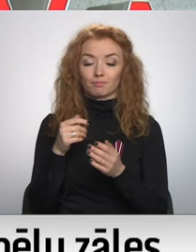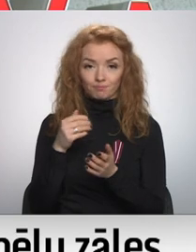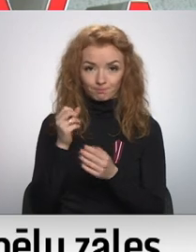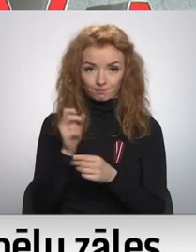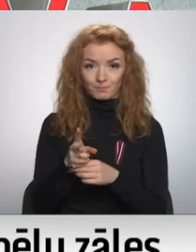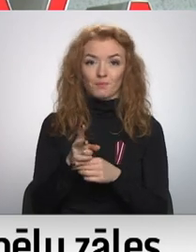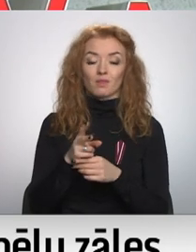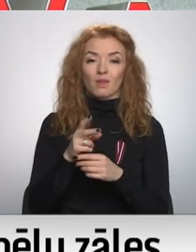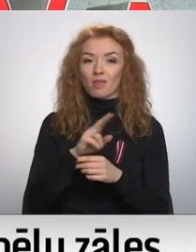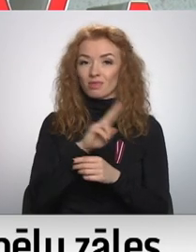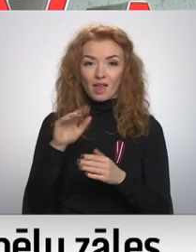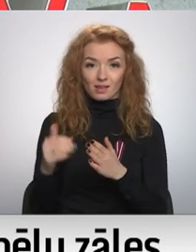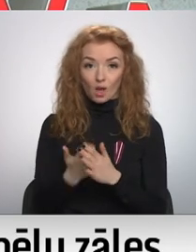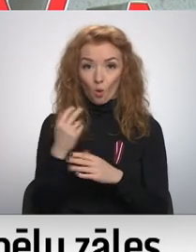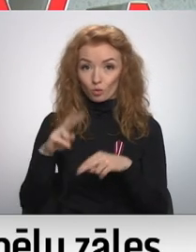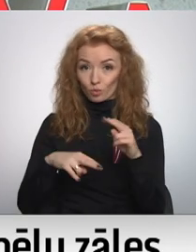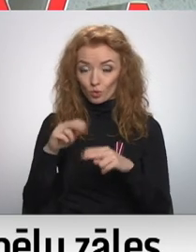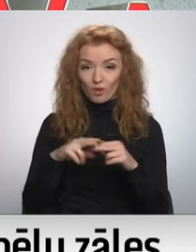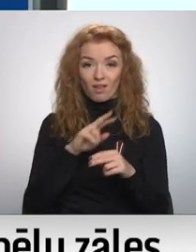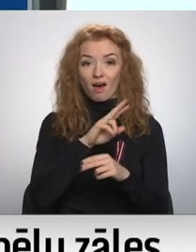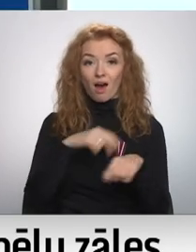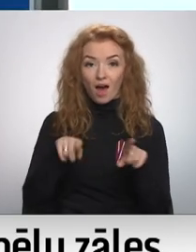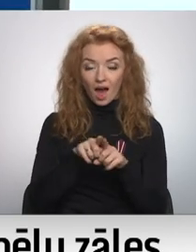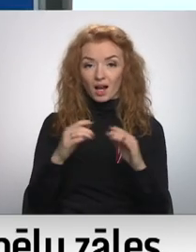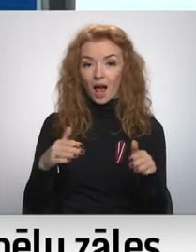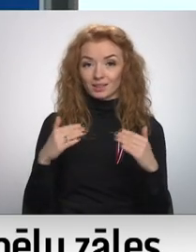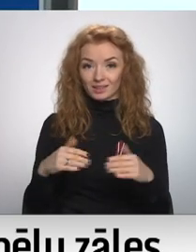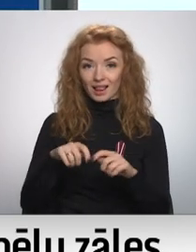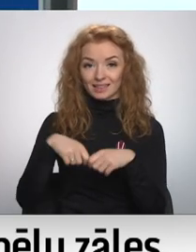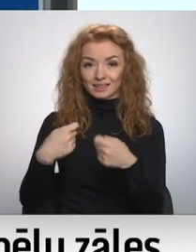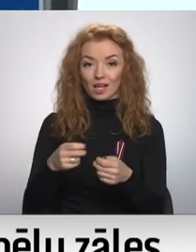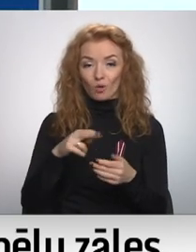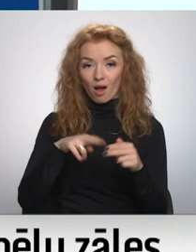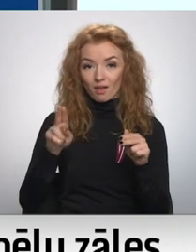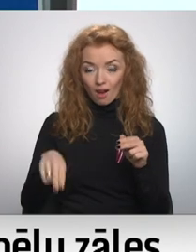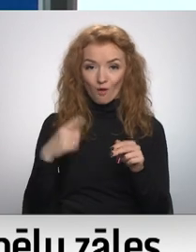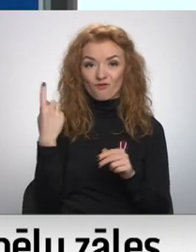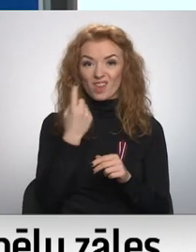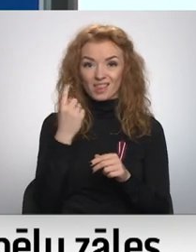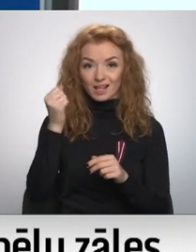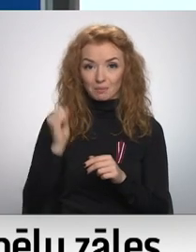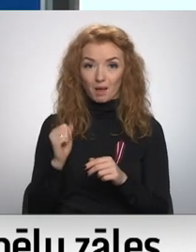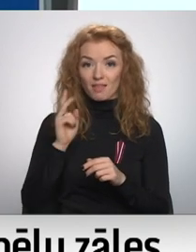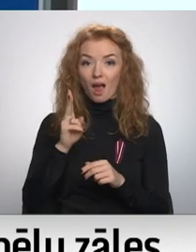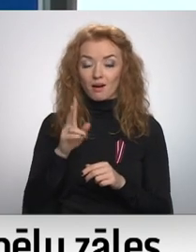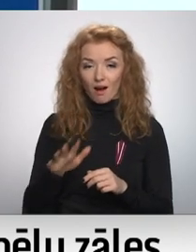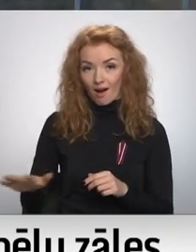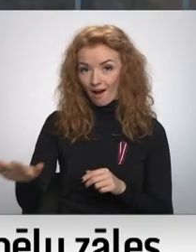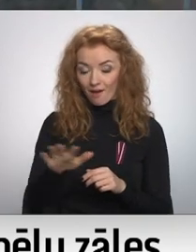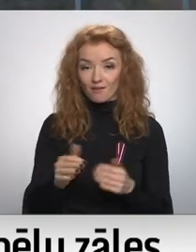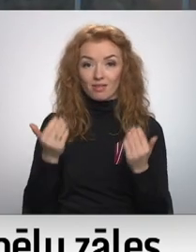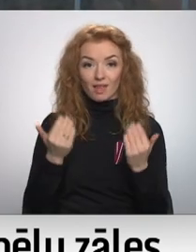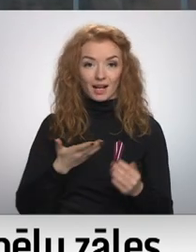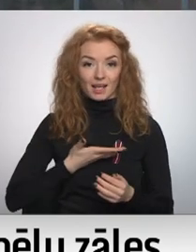nevien neielaist jaunas spēļu elles savā novadā, bet arī atcelt izsniegto atļauju vienīgajai novada spēļu zālē, bija Ķekavas novads.